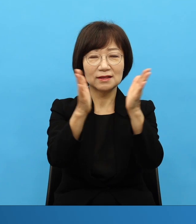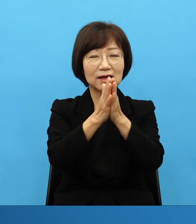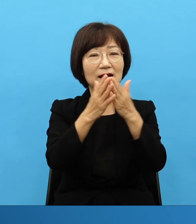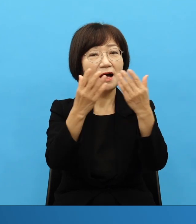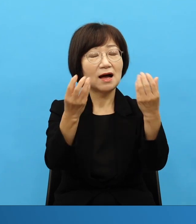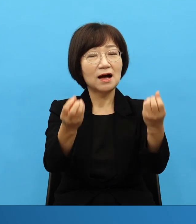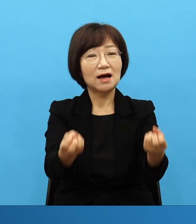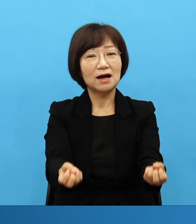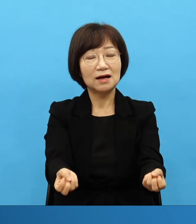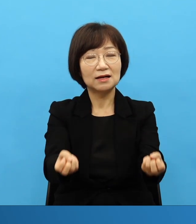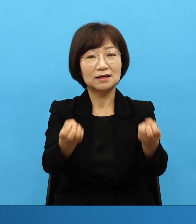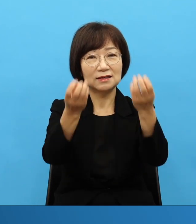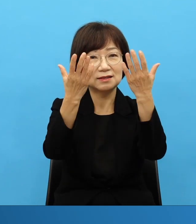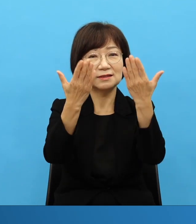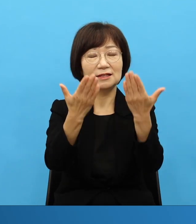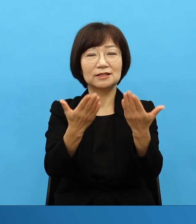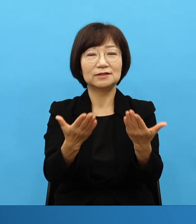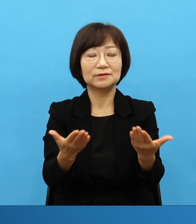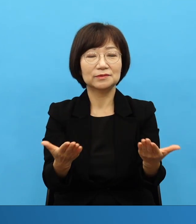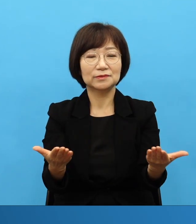할렐루야